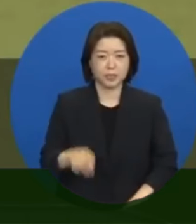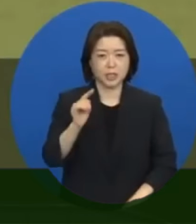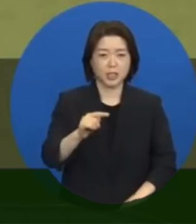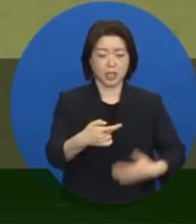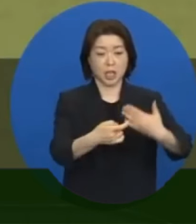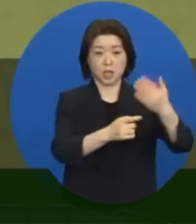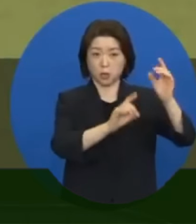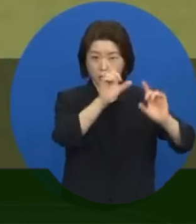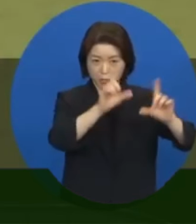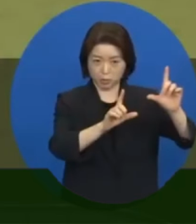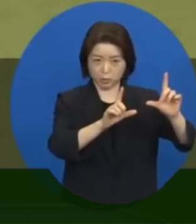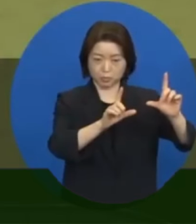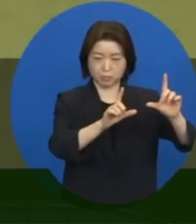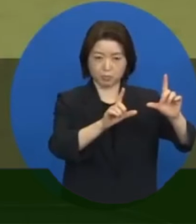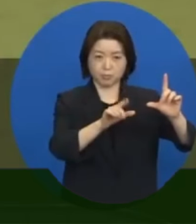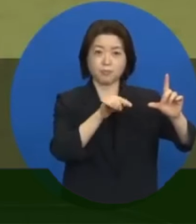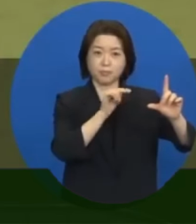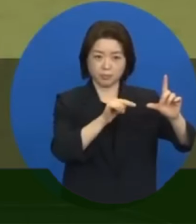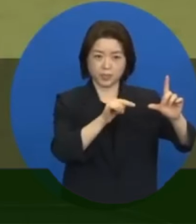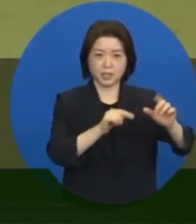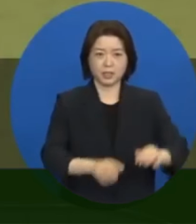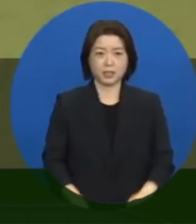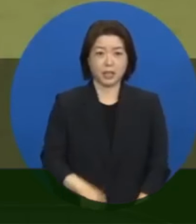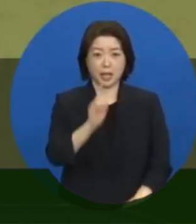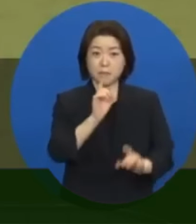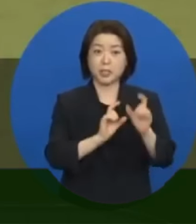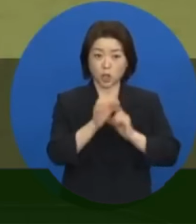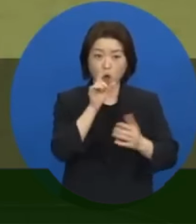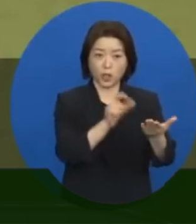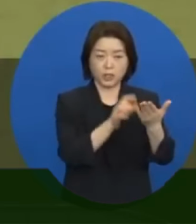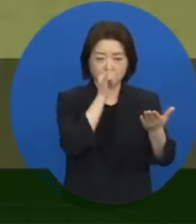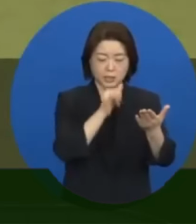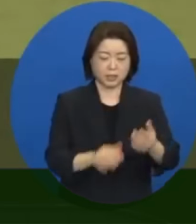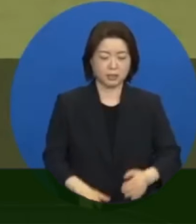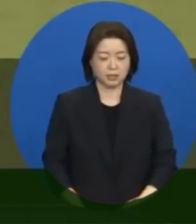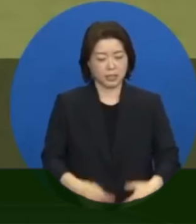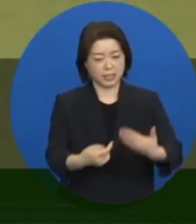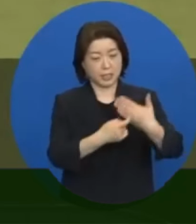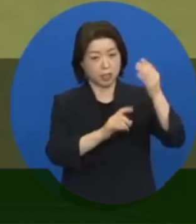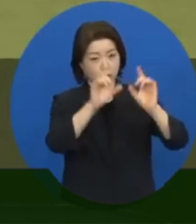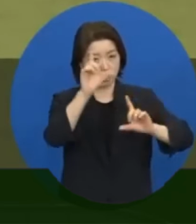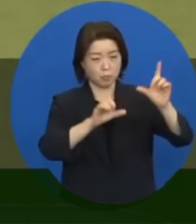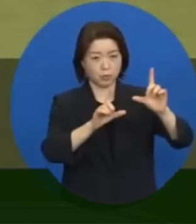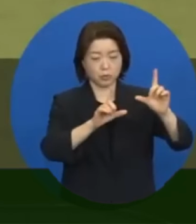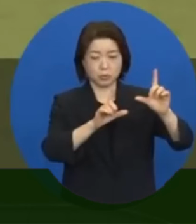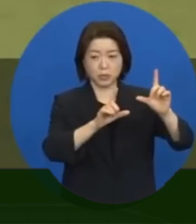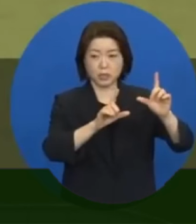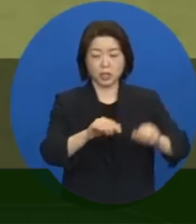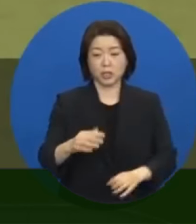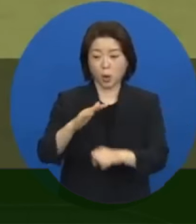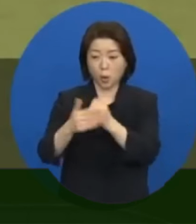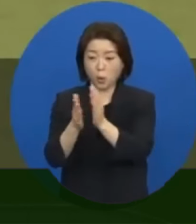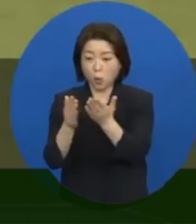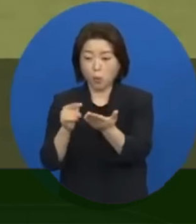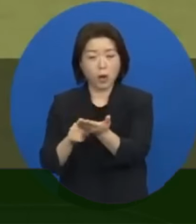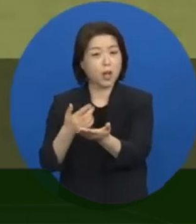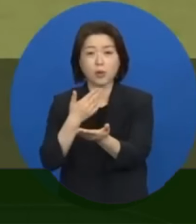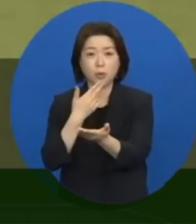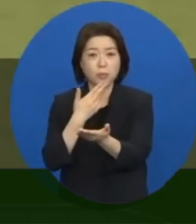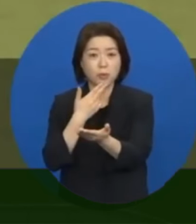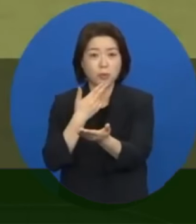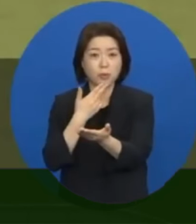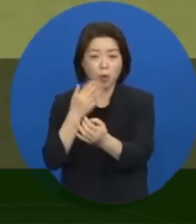모습이라고는이 두 번째 한 번 더 나왔는데 원에는이 모습이라는 단어가 없습니다 무슨 의미냐면